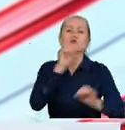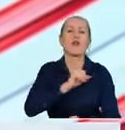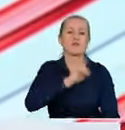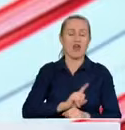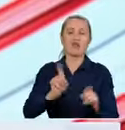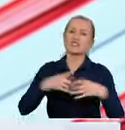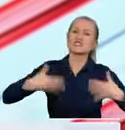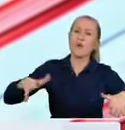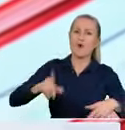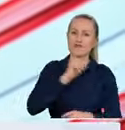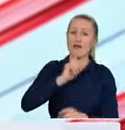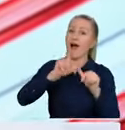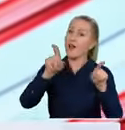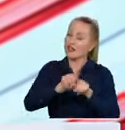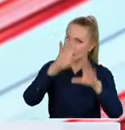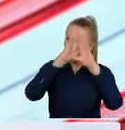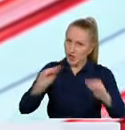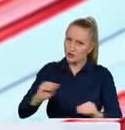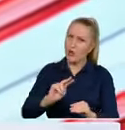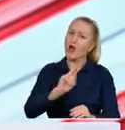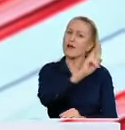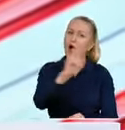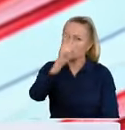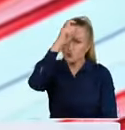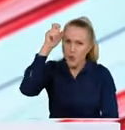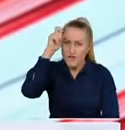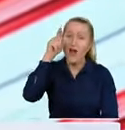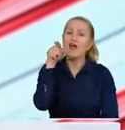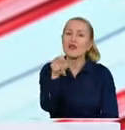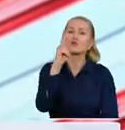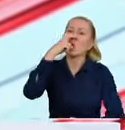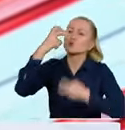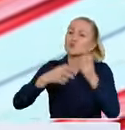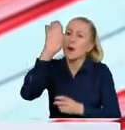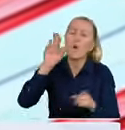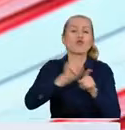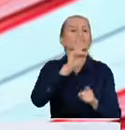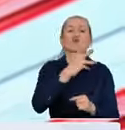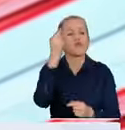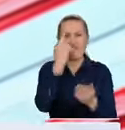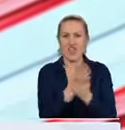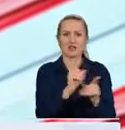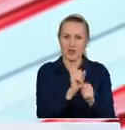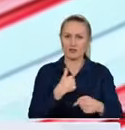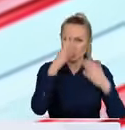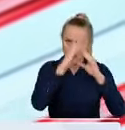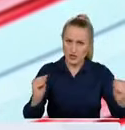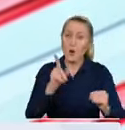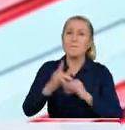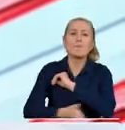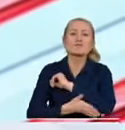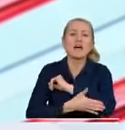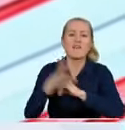religijne, ale też o szacunek dla każdego człowieka, dla tych, którzy poszukują Boga i dla niewierzących. Bo to jest podstawa funkcjonowania w